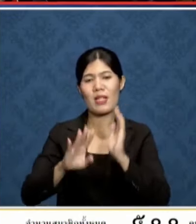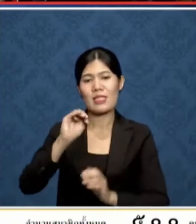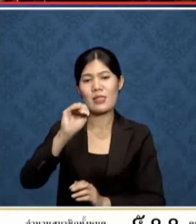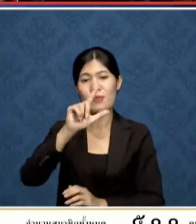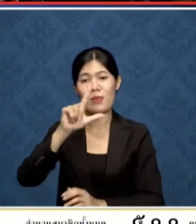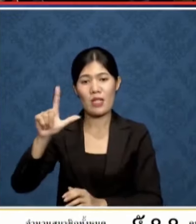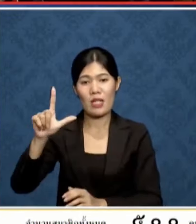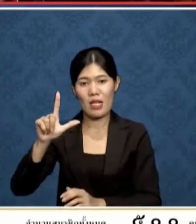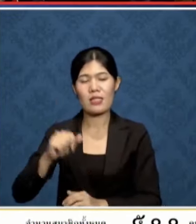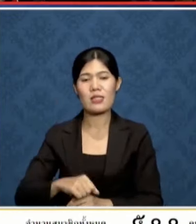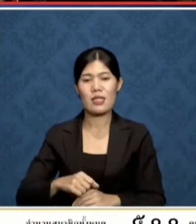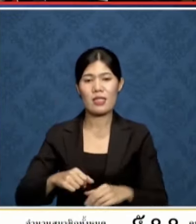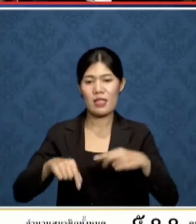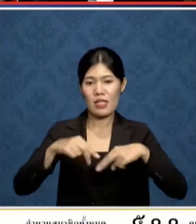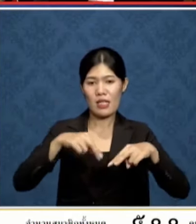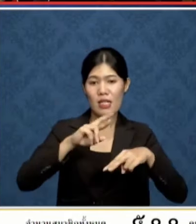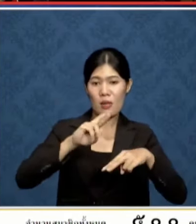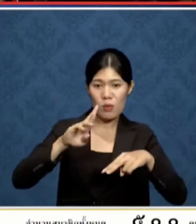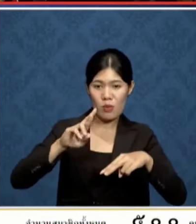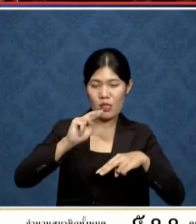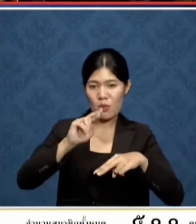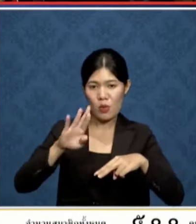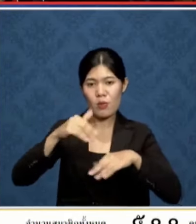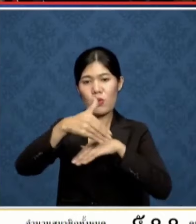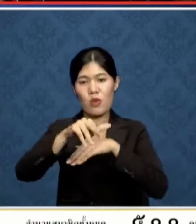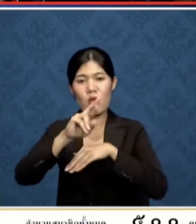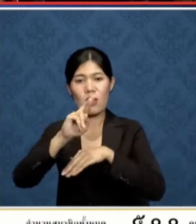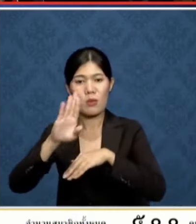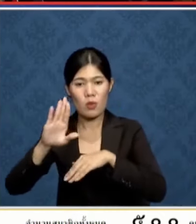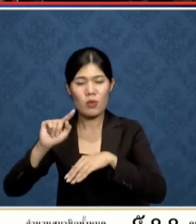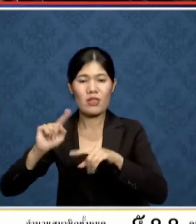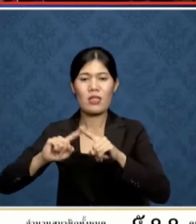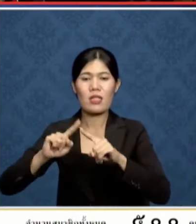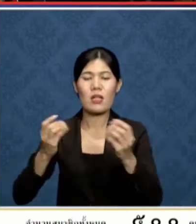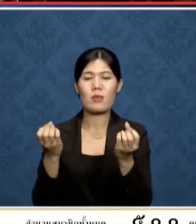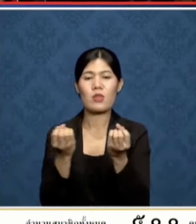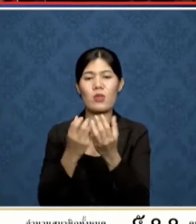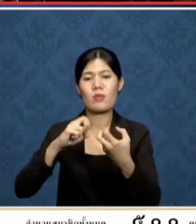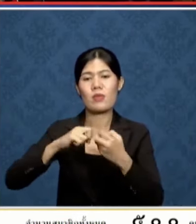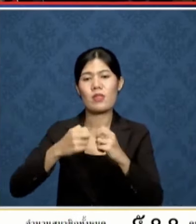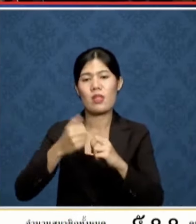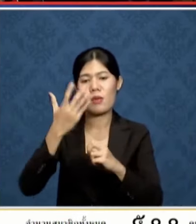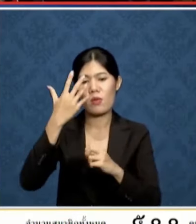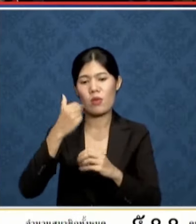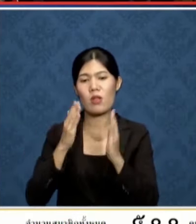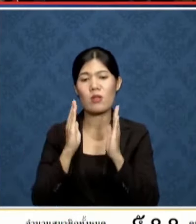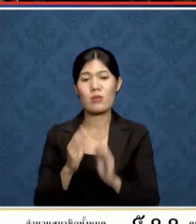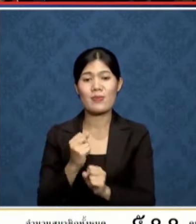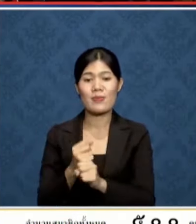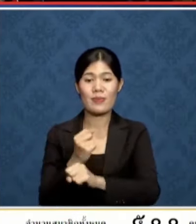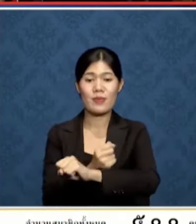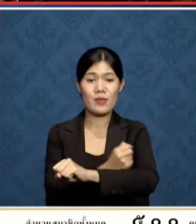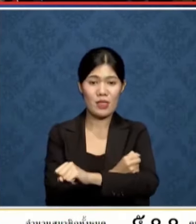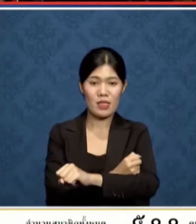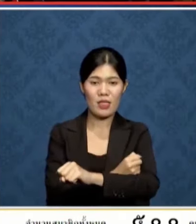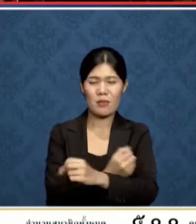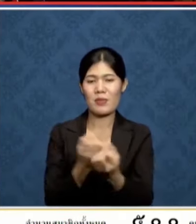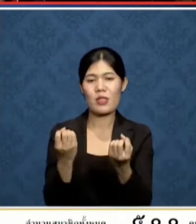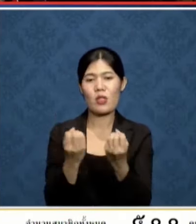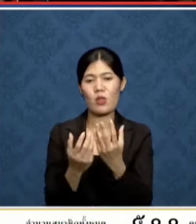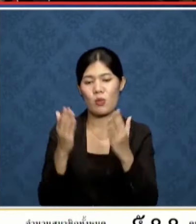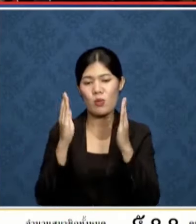ระบบและนอกระบบผมจึงเข้าใจครับว่าทำให้เกิดปัญหาต่างๆมากมายที่เป็นปัญหาต่อพี่น้องผู้ใช้แรงงานทั้งผู้ตรวจแรงงานไม่พอ